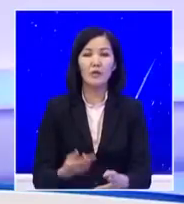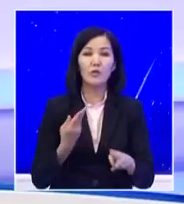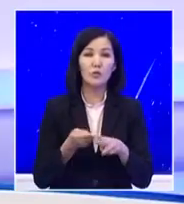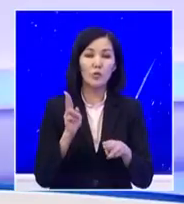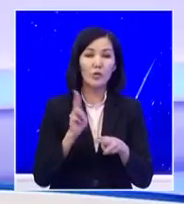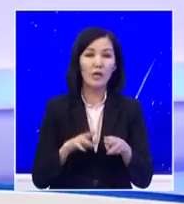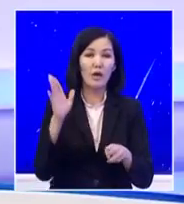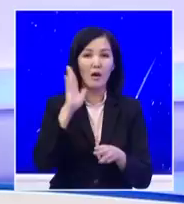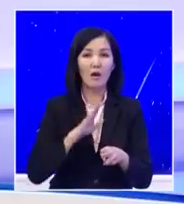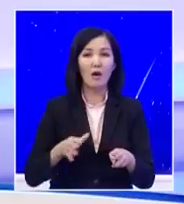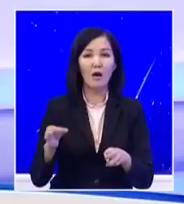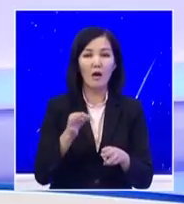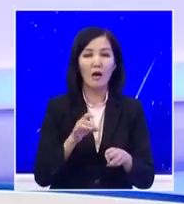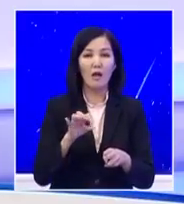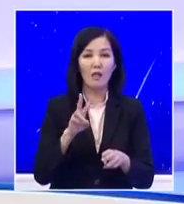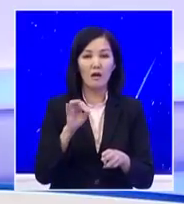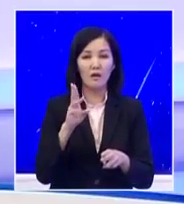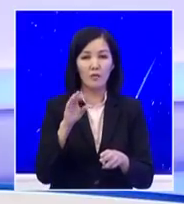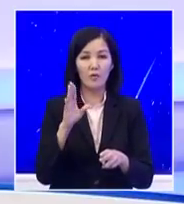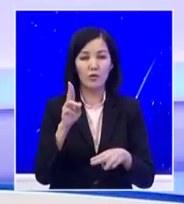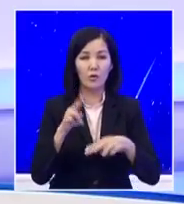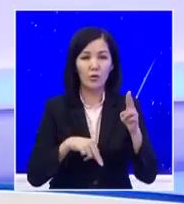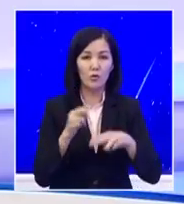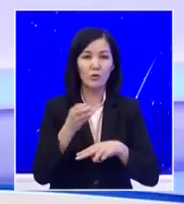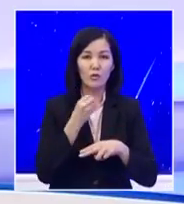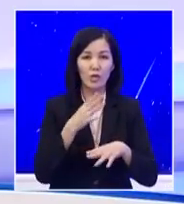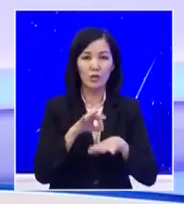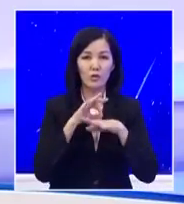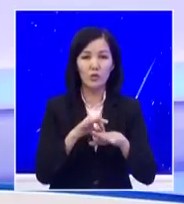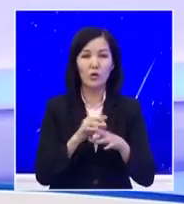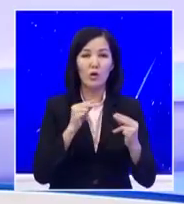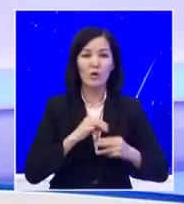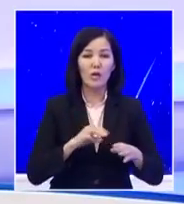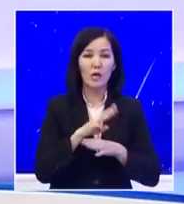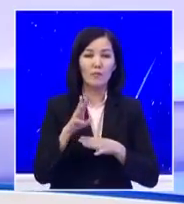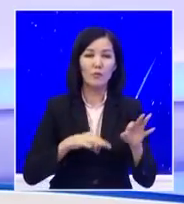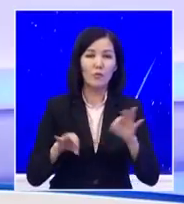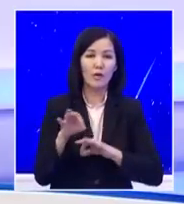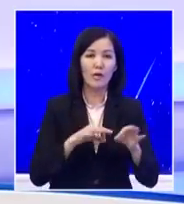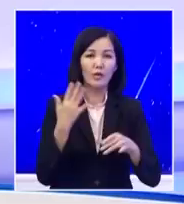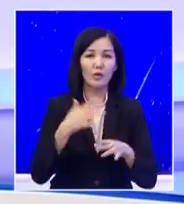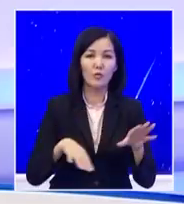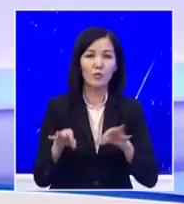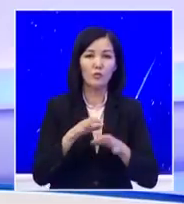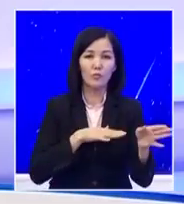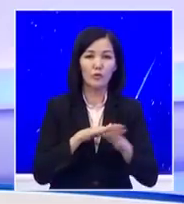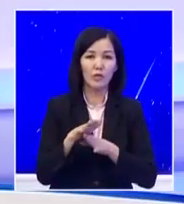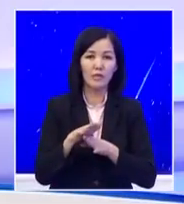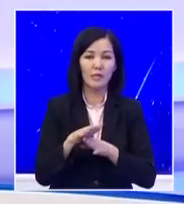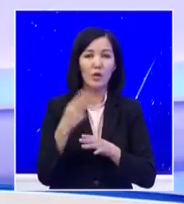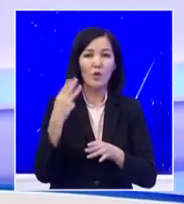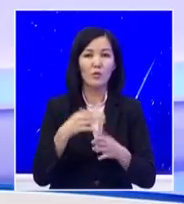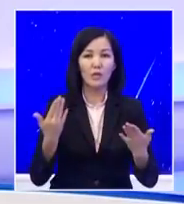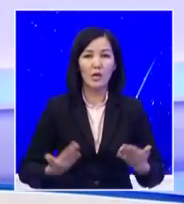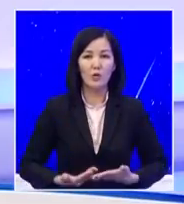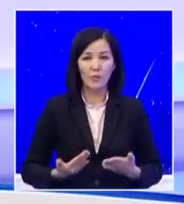Сондай-ақ, Айдынды Алакөлде құрылыста арқынды жүргізілуде. Жұмыспен қамтудың жол картасы аясында биыл 50-ден аса жоба қолға жүзеге асады.